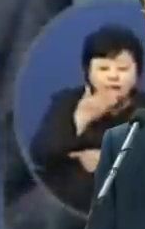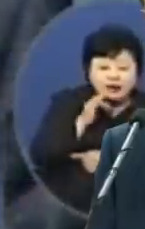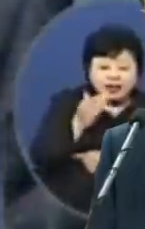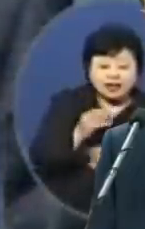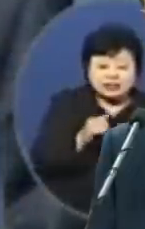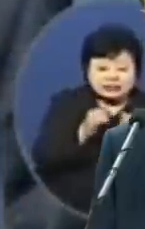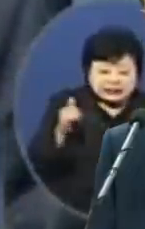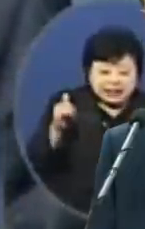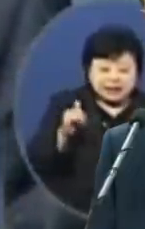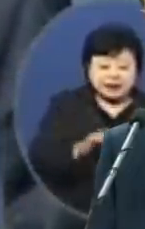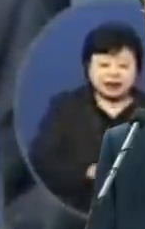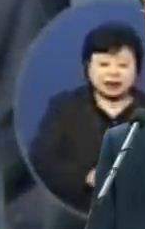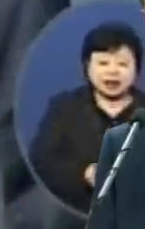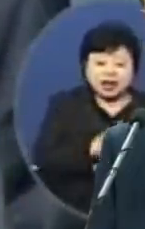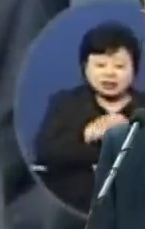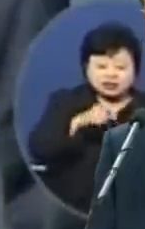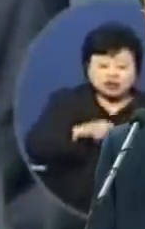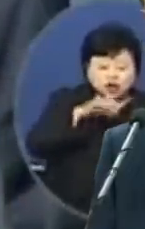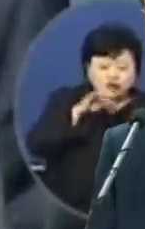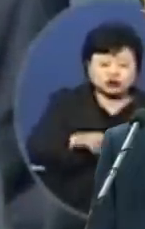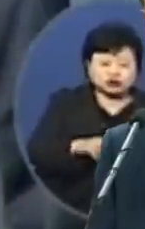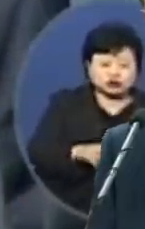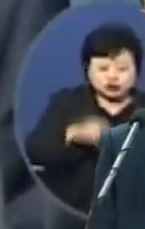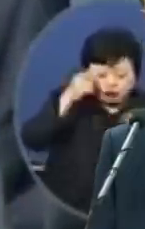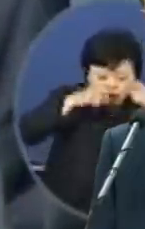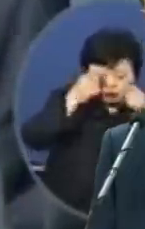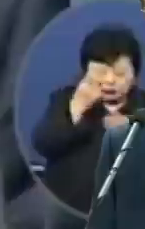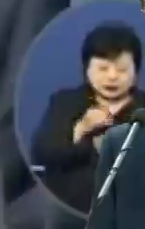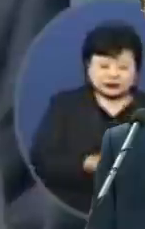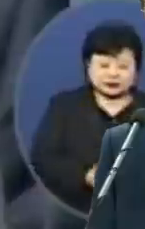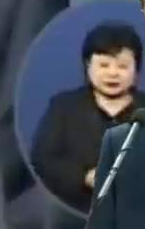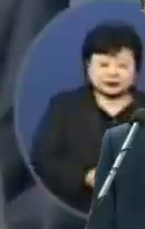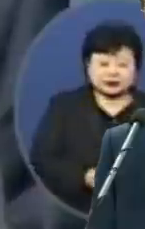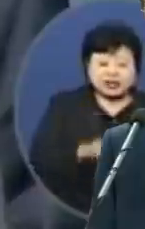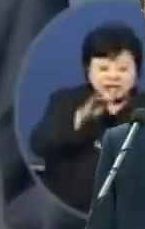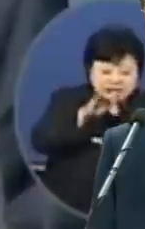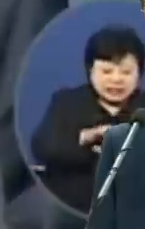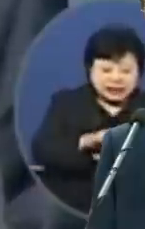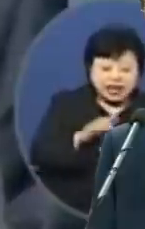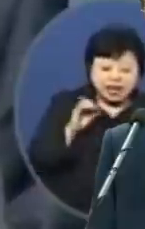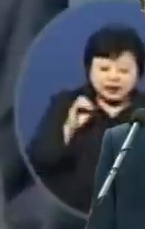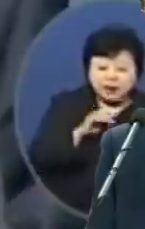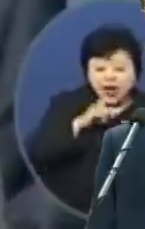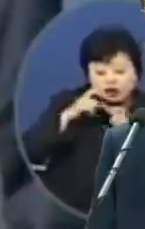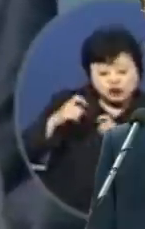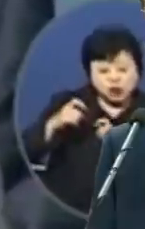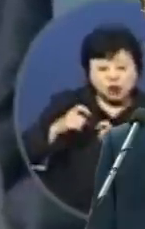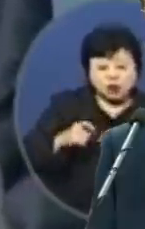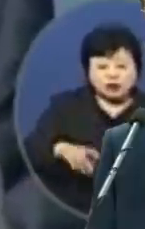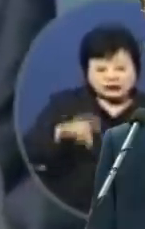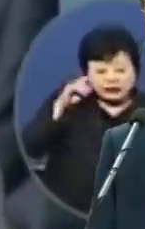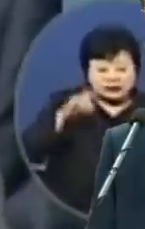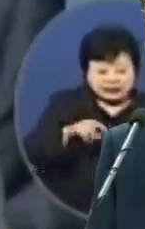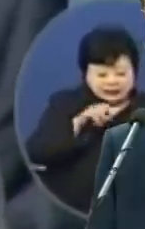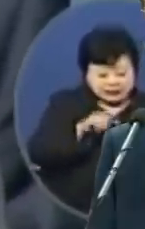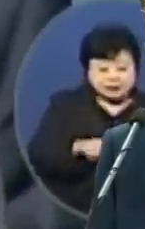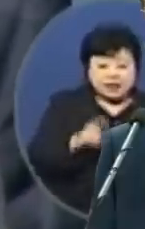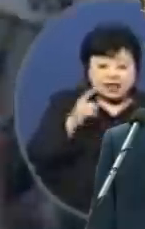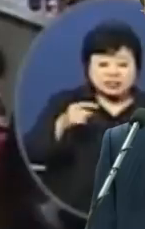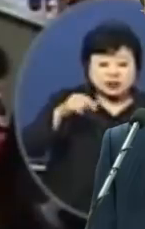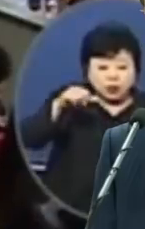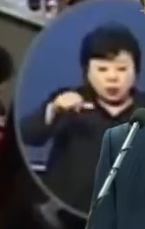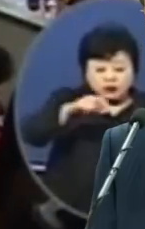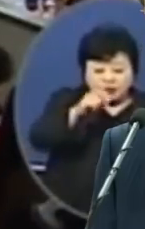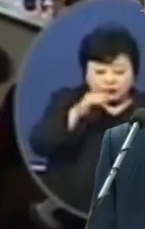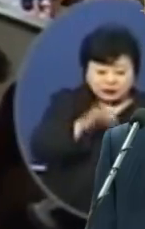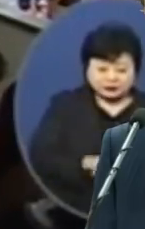인류의 큰 저주와 슬픔인 것입니다. 사탄과의 대화의 유혹은 창세기 3장 1절로 5절에 잘